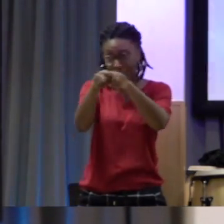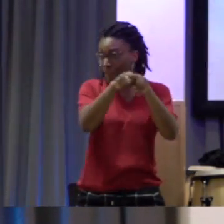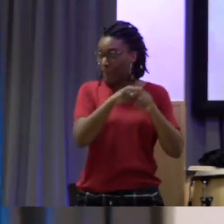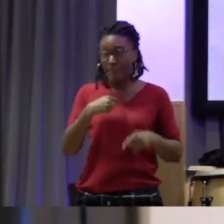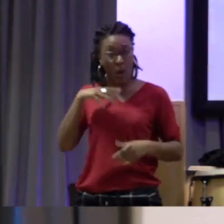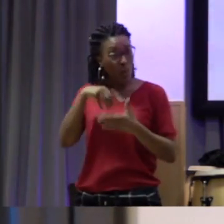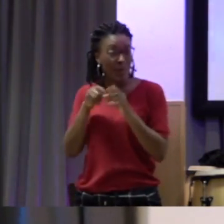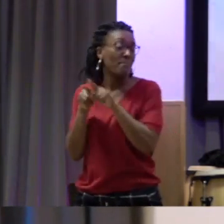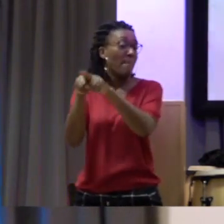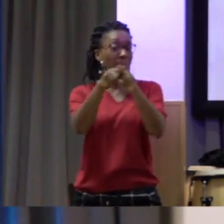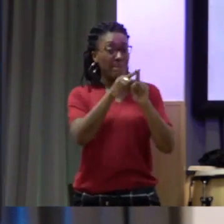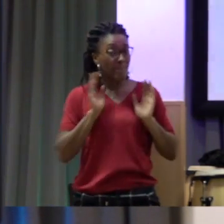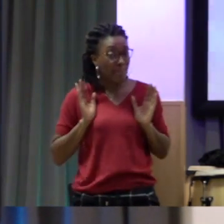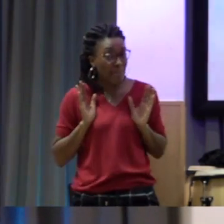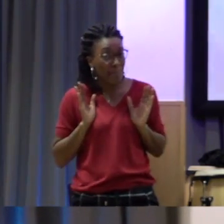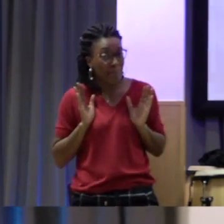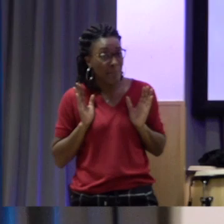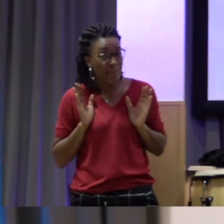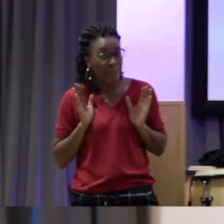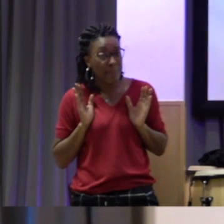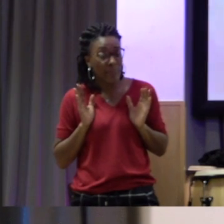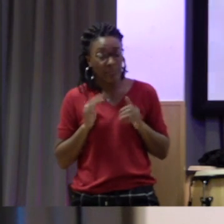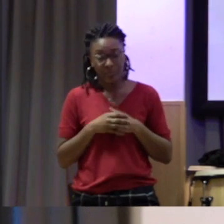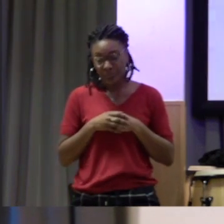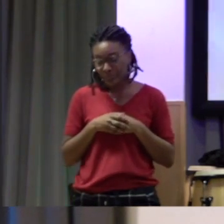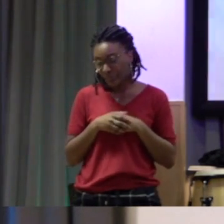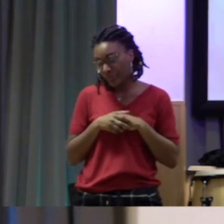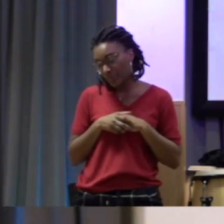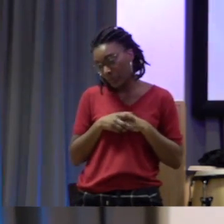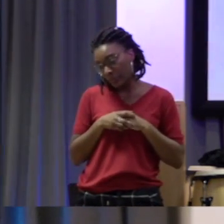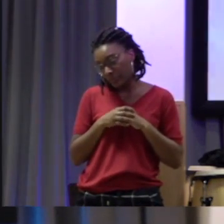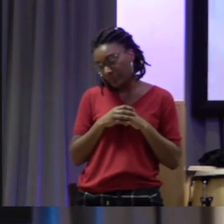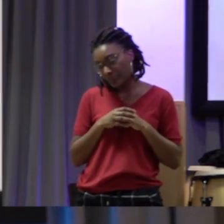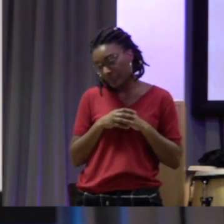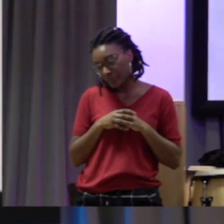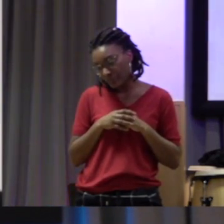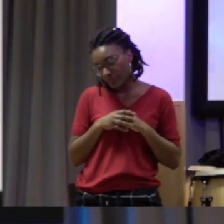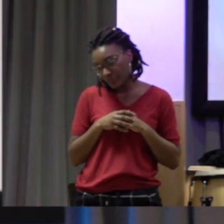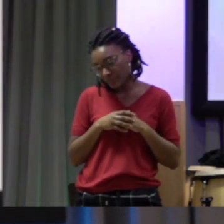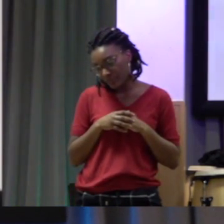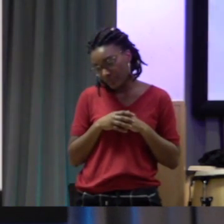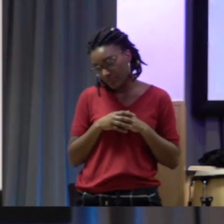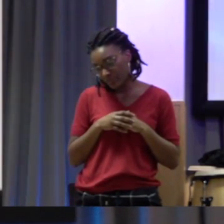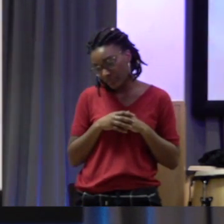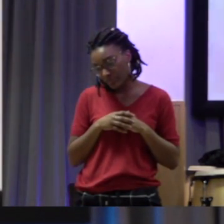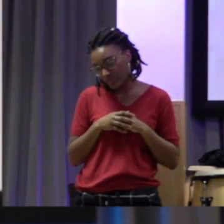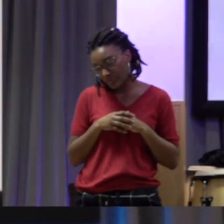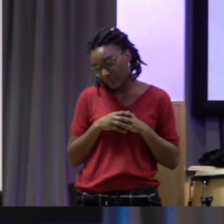Il a aussi parlé d'un pêcheur. Il parle de celui qui va pêcher le poisson.